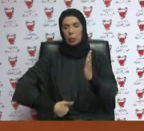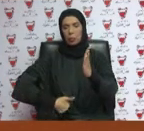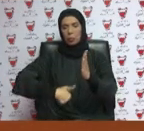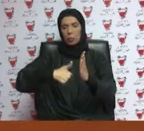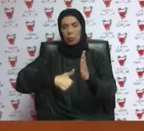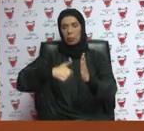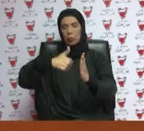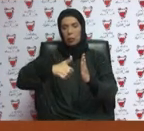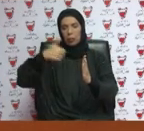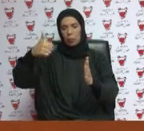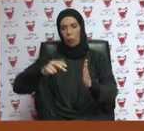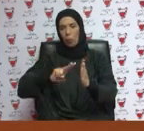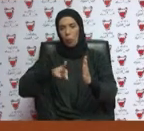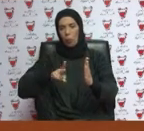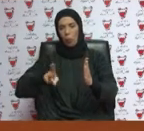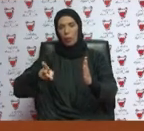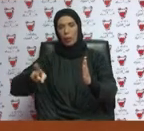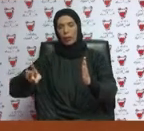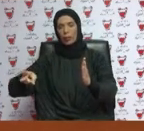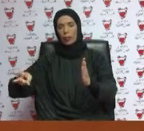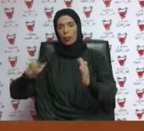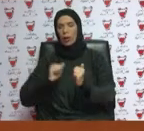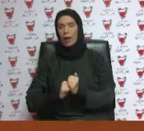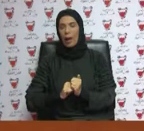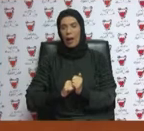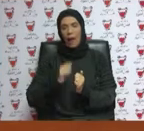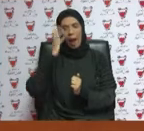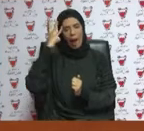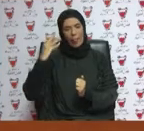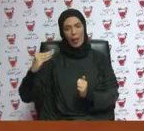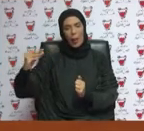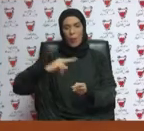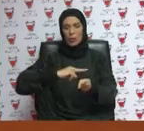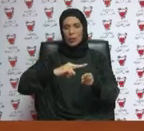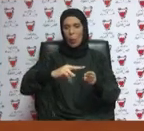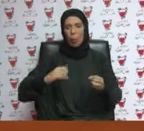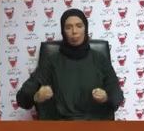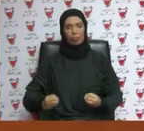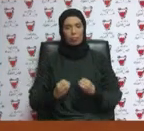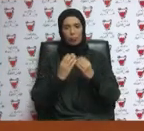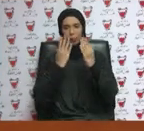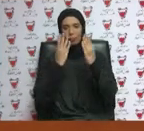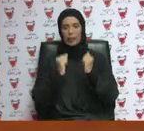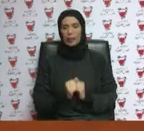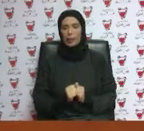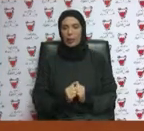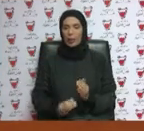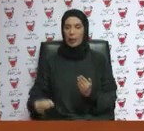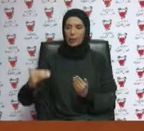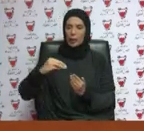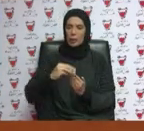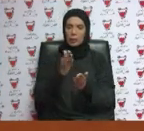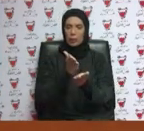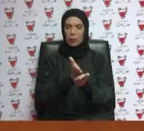كبير ومنجزات متعددة في مجال التسامح والسلام والتعايش وتعزيز حقوق